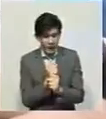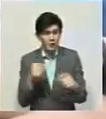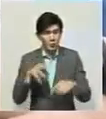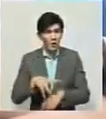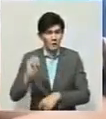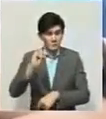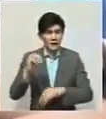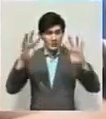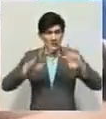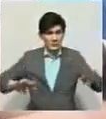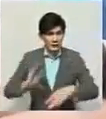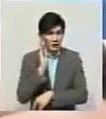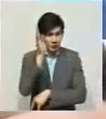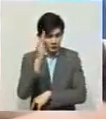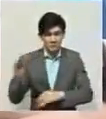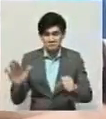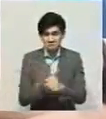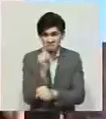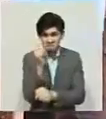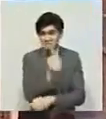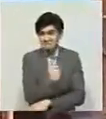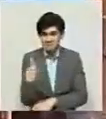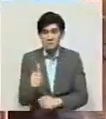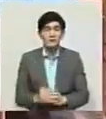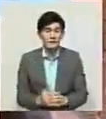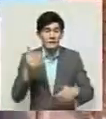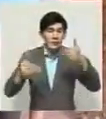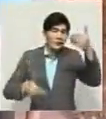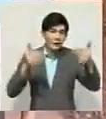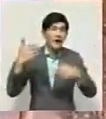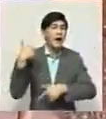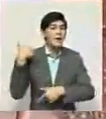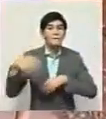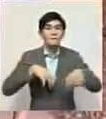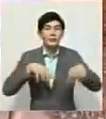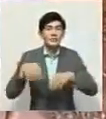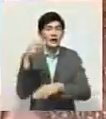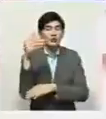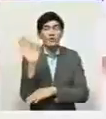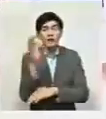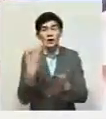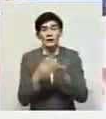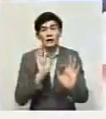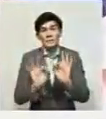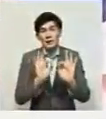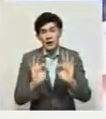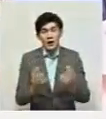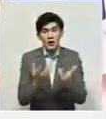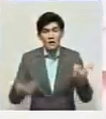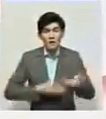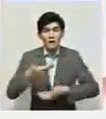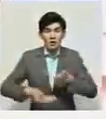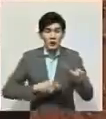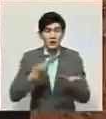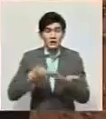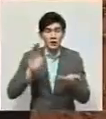านครของอาเซียนต่อไปเนี่ยเกิดความสมบูรณ์ครับ ขณะที่กิจกรรมภายในงานมีการจัดบูธธงฟ้าราคาประหยัดเพื่อจำหน่ายสินค้ารา